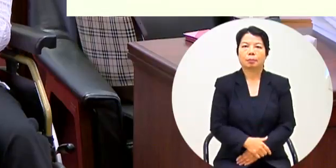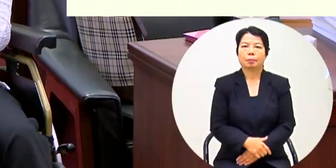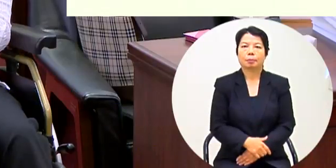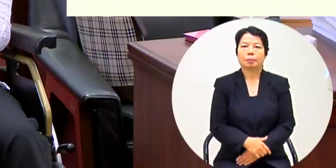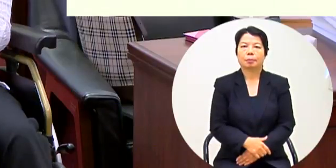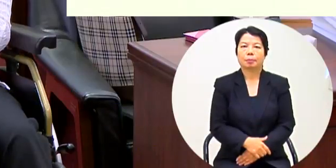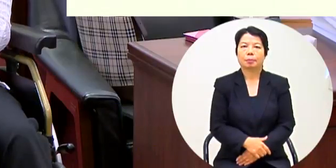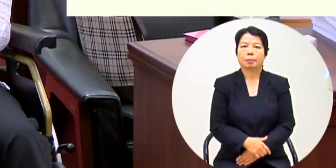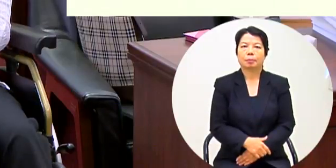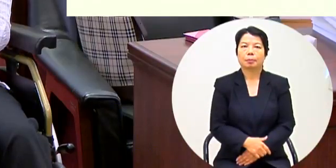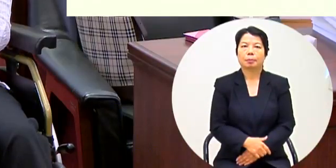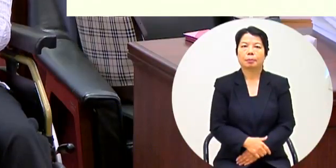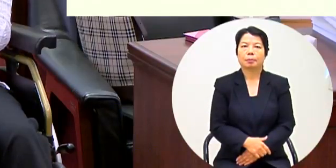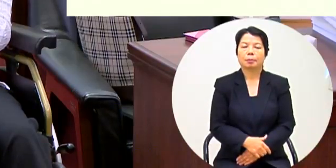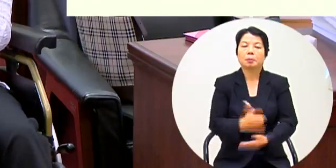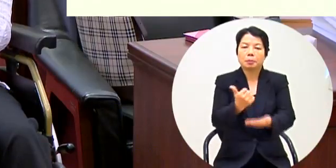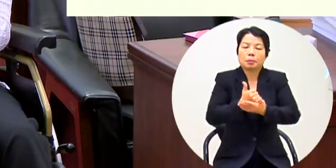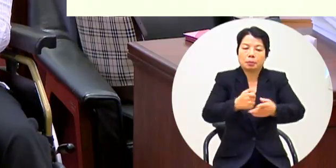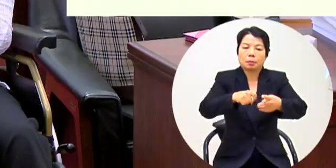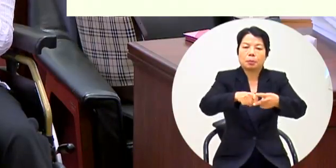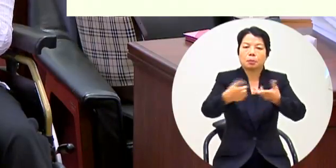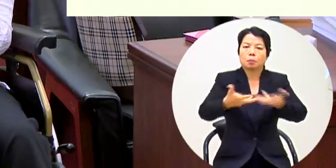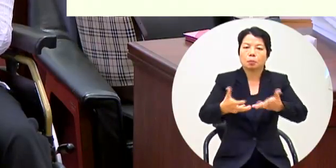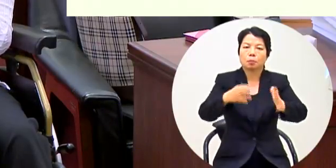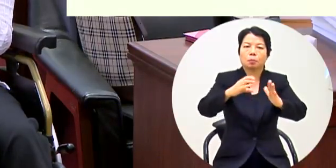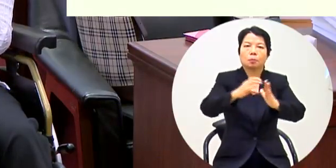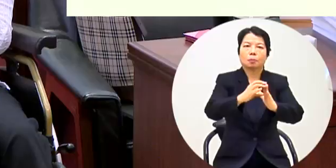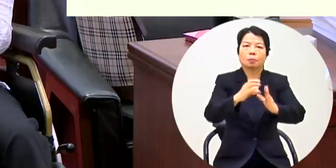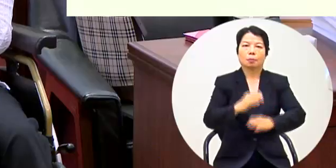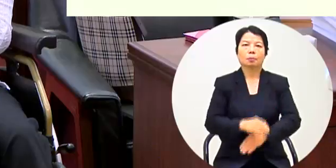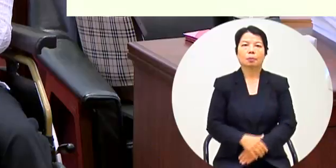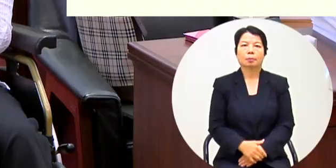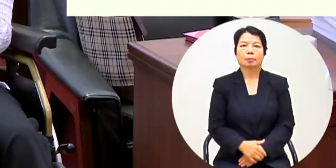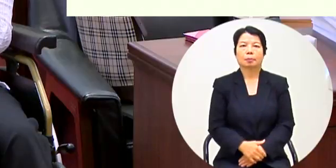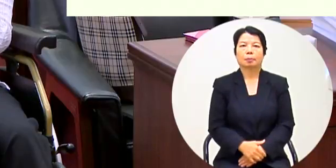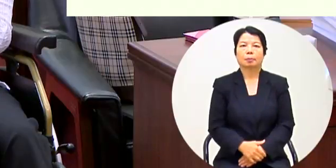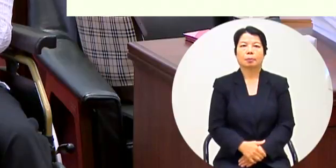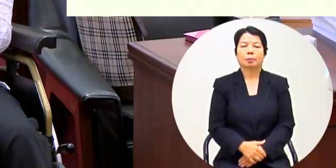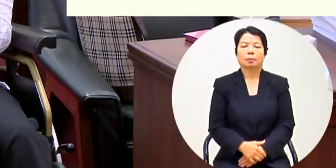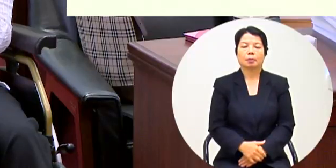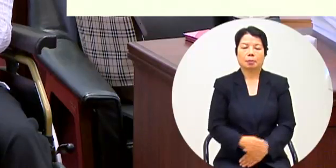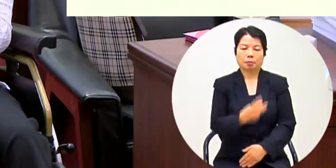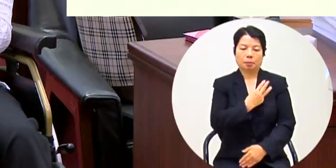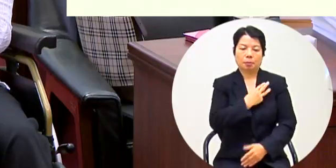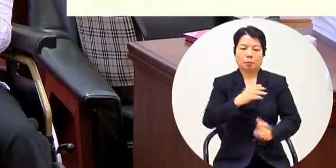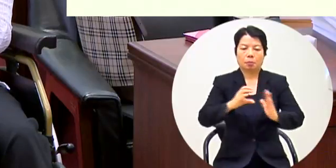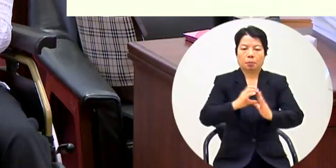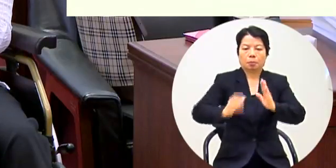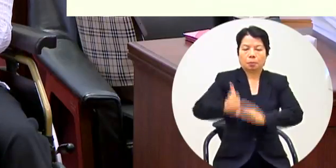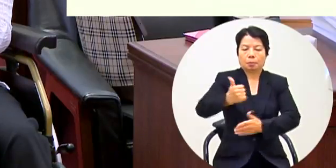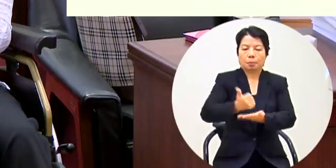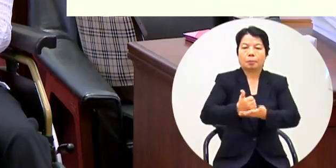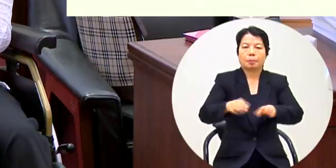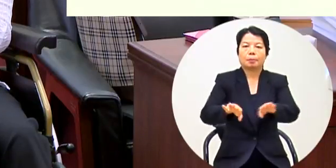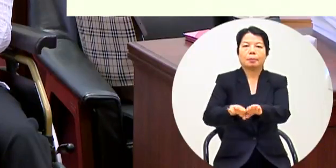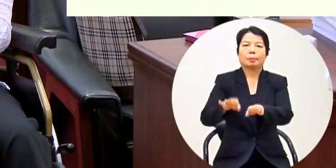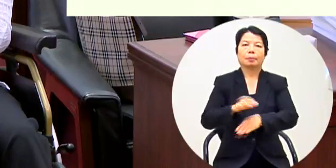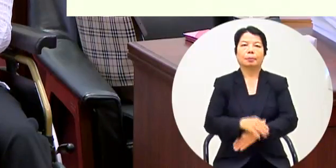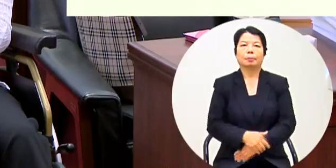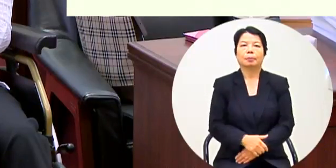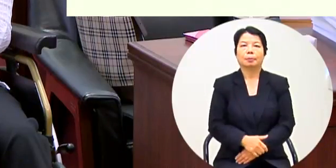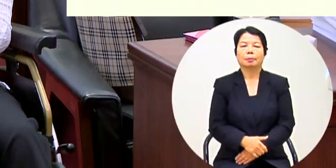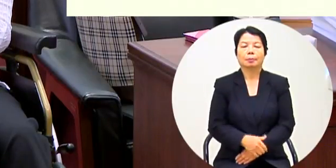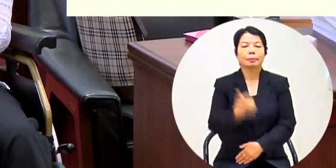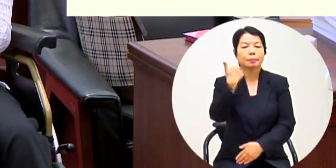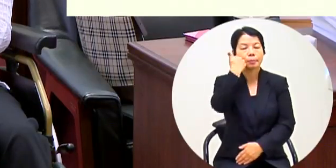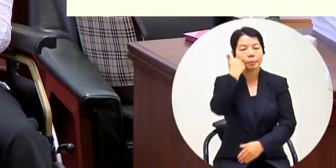局，好，我请公务局因为赵局长今天请假，好，那个公务局谁代表就这个部分做一